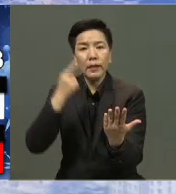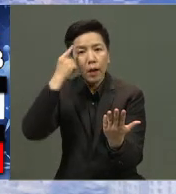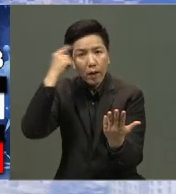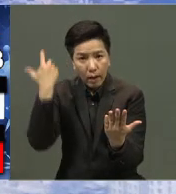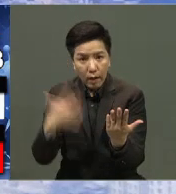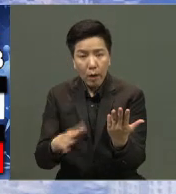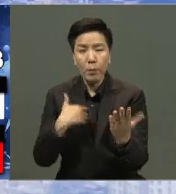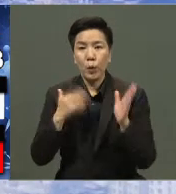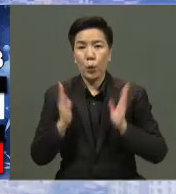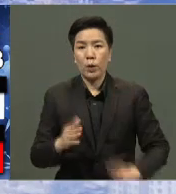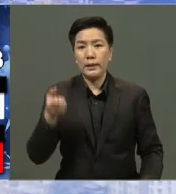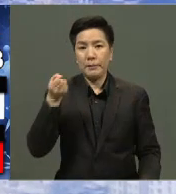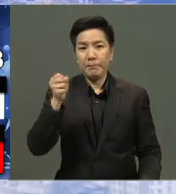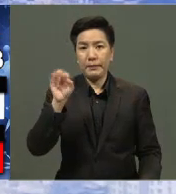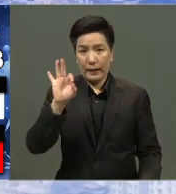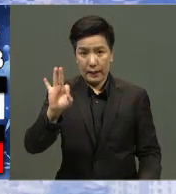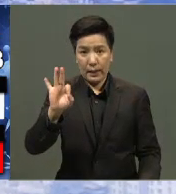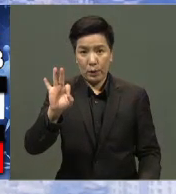และนี่แหละครับดูแลซึ่งกันและกันนะตอนนี้ประสานหาข้อมูลกันอยู่แต่ฝั่งของเมืองไทยตอนนี้เราได้รับทราบมาแล้วว่ามี19